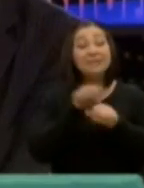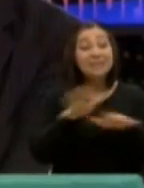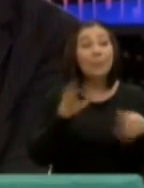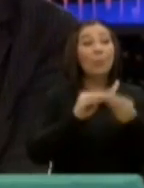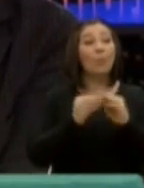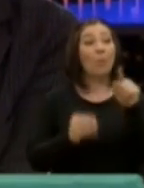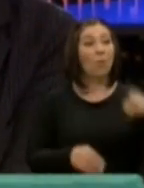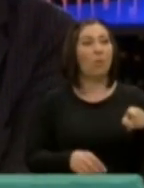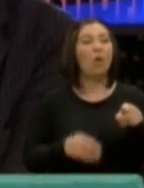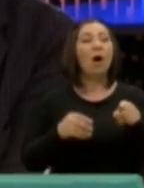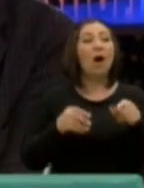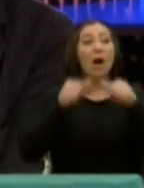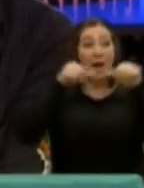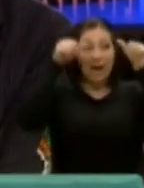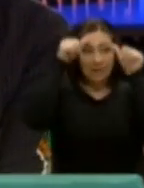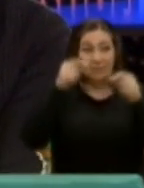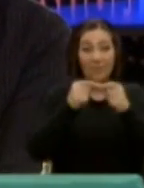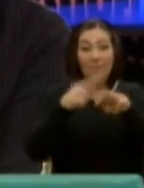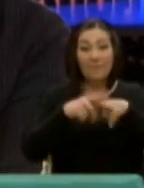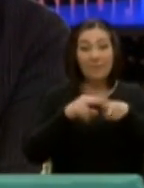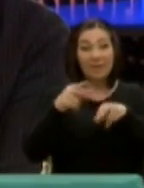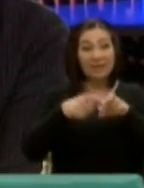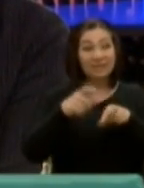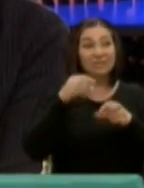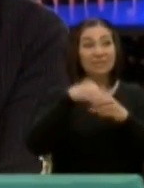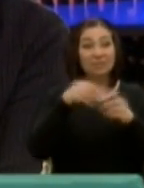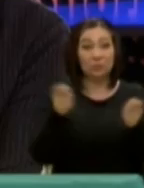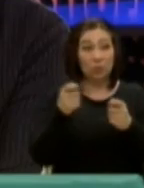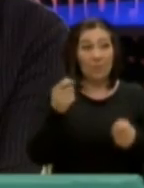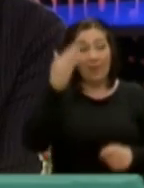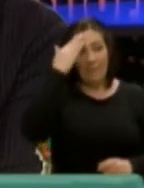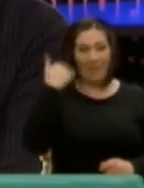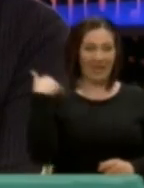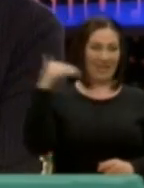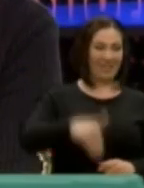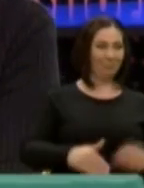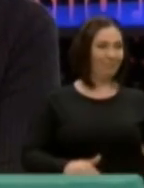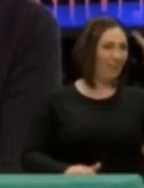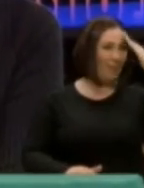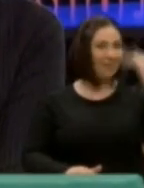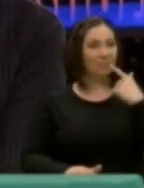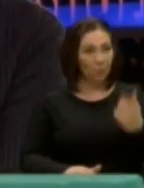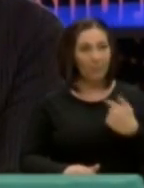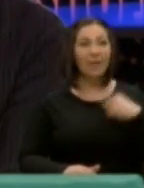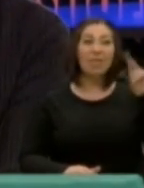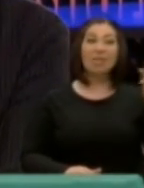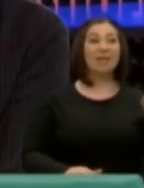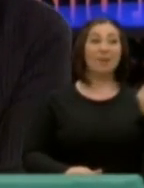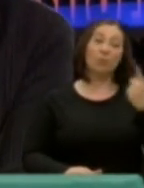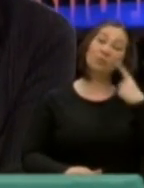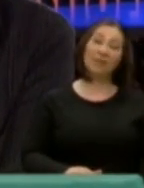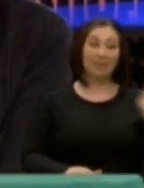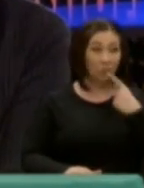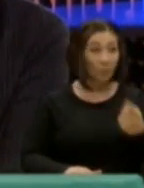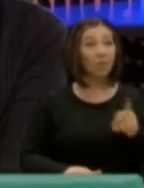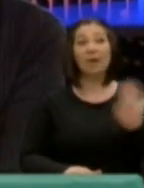o. Hacı Bekir'de çalışıyorum diye gidip akşam eve gelip merhaba ben geldim diyebiliyor mu? Hani bana gösterin yatak odamı diyebiliyor mu? İşte